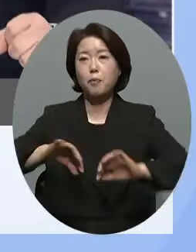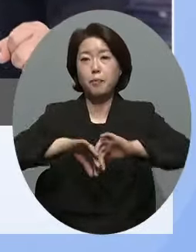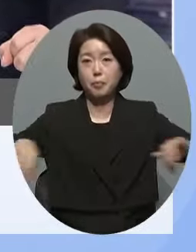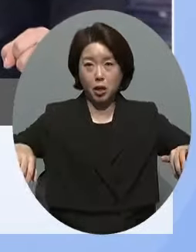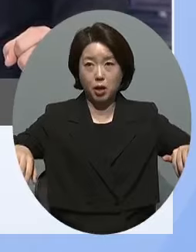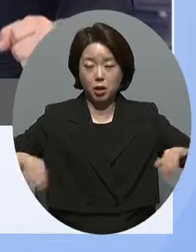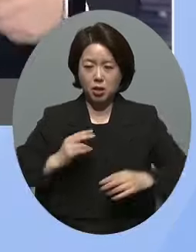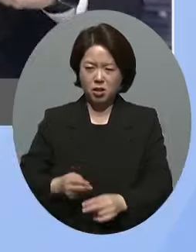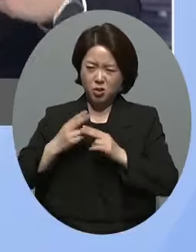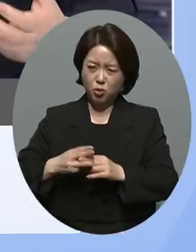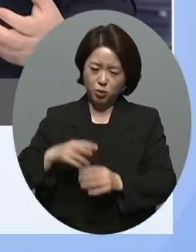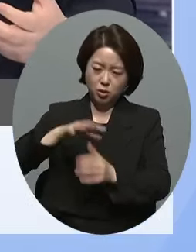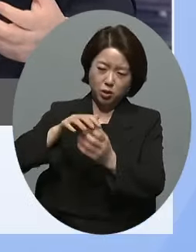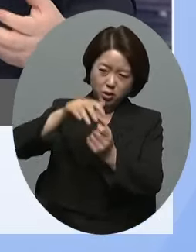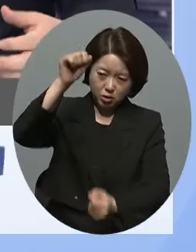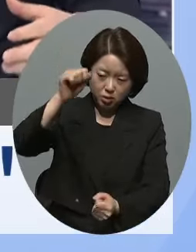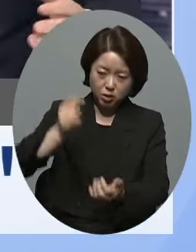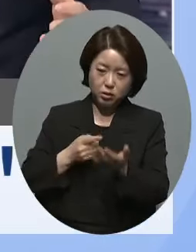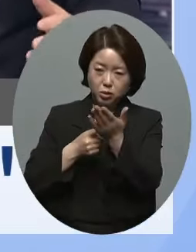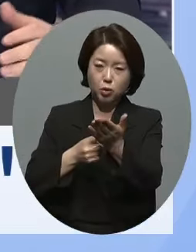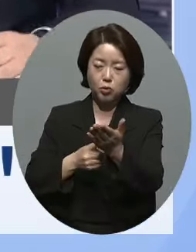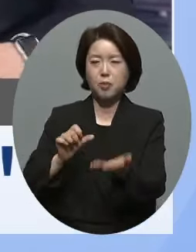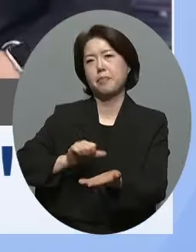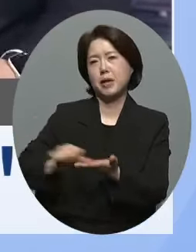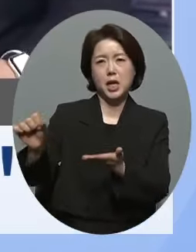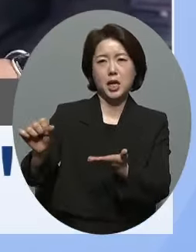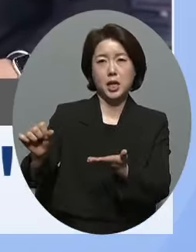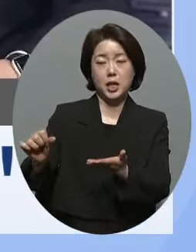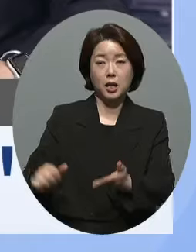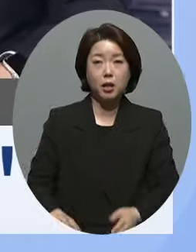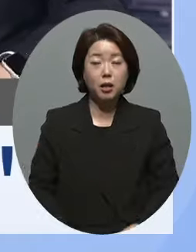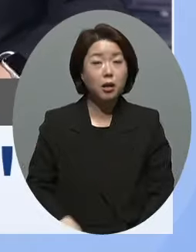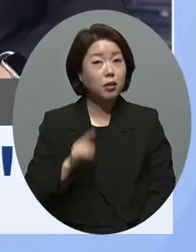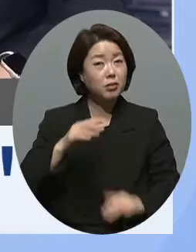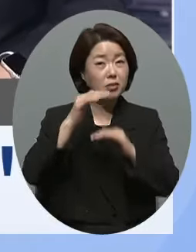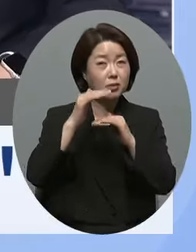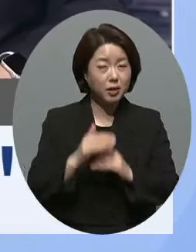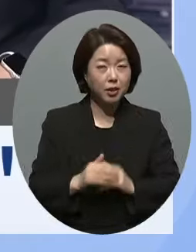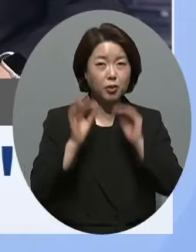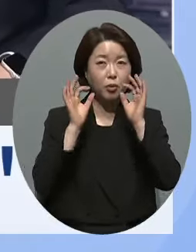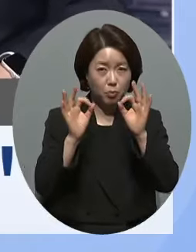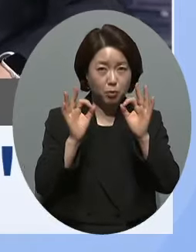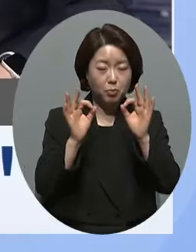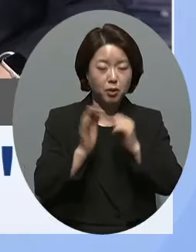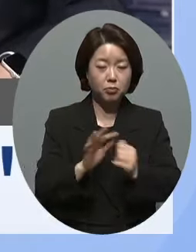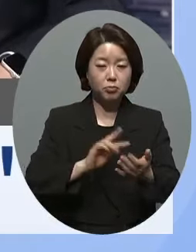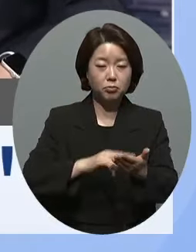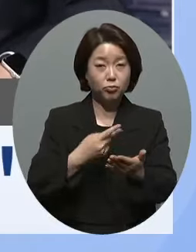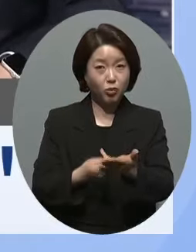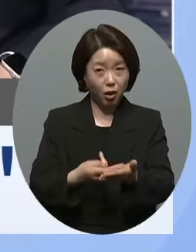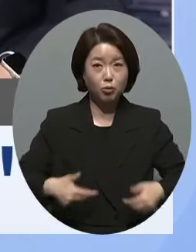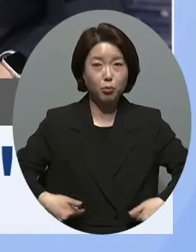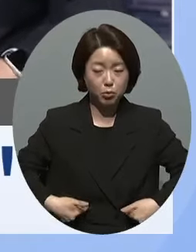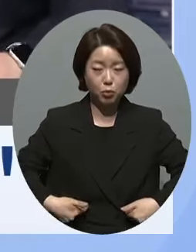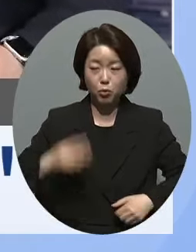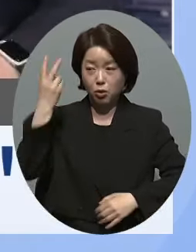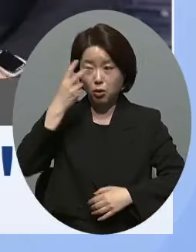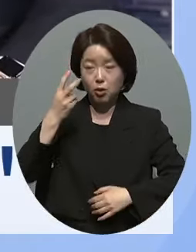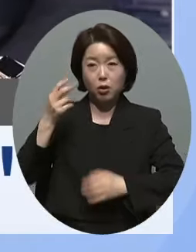청구권을 어 이제 삭제를 하겠다 이런 내용인데 근데 이런 내용은 이제 분명 개정은 필요하고 검찰의 개혁도